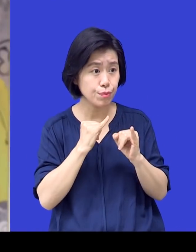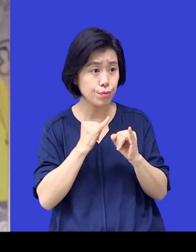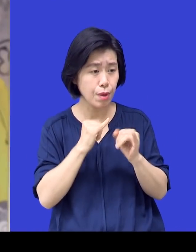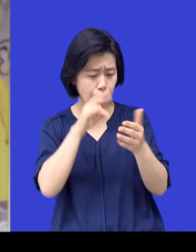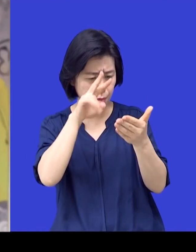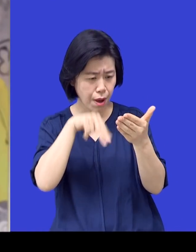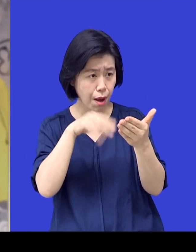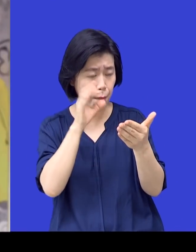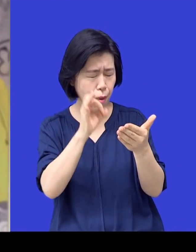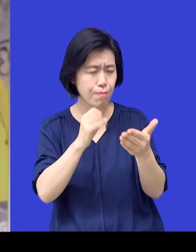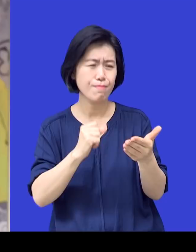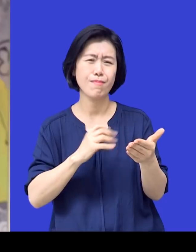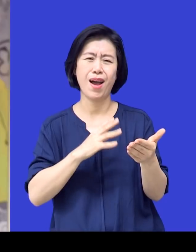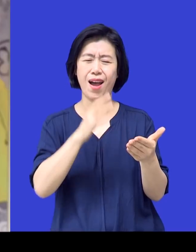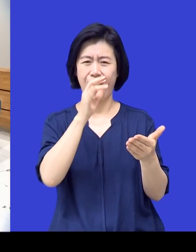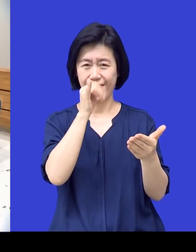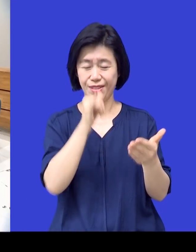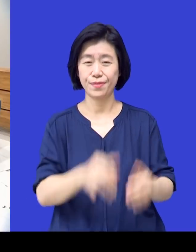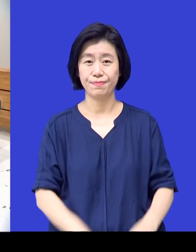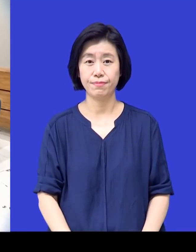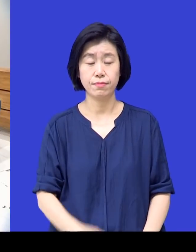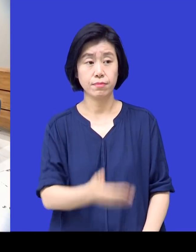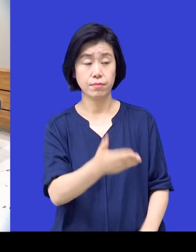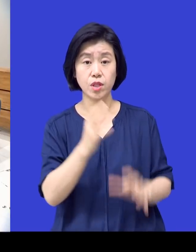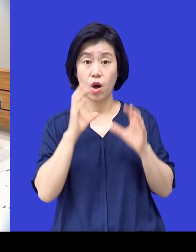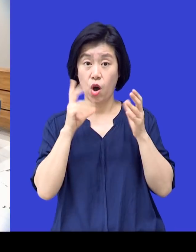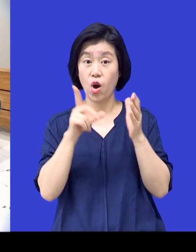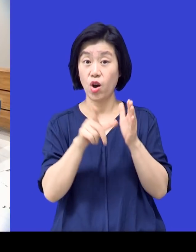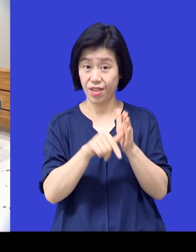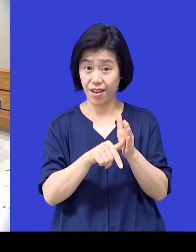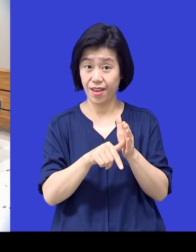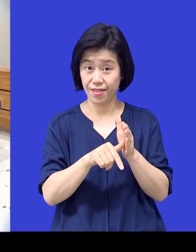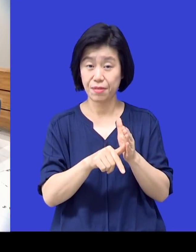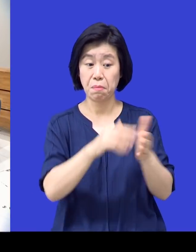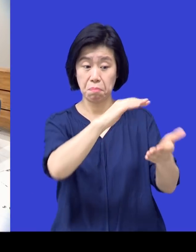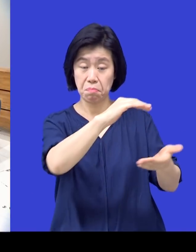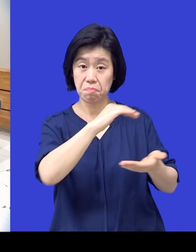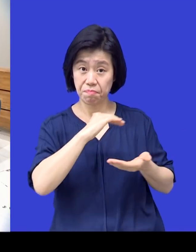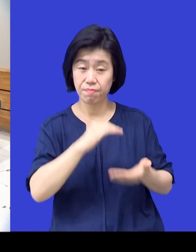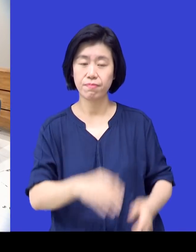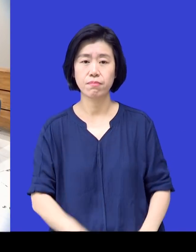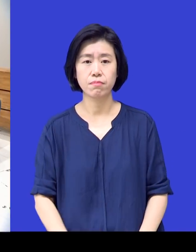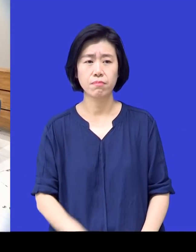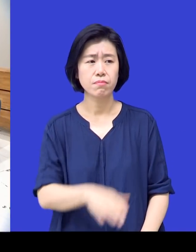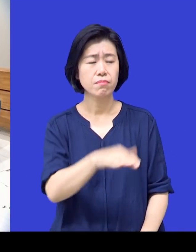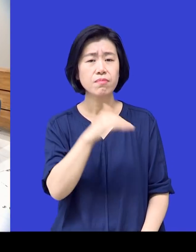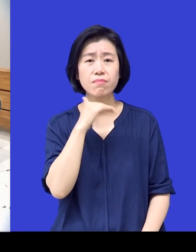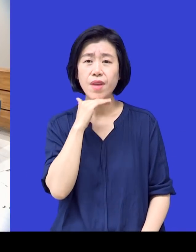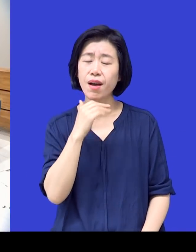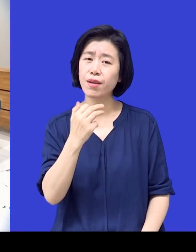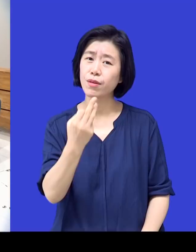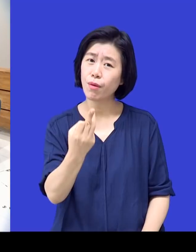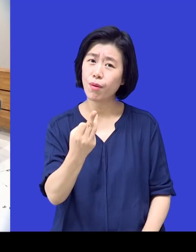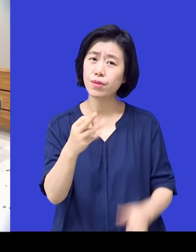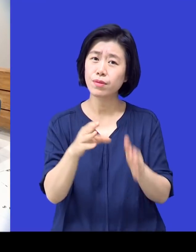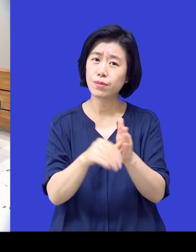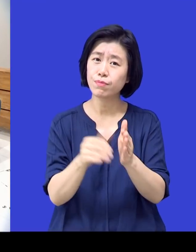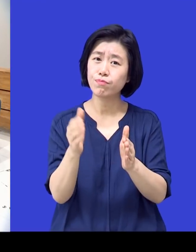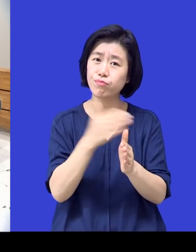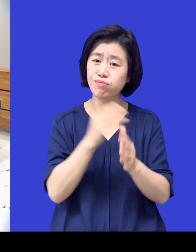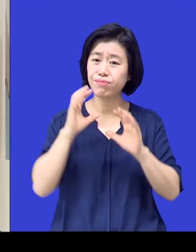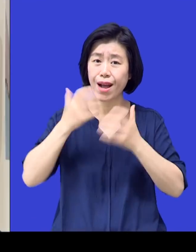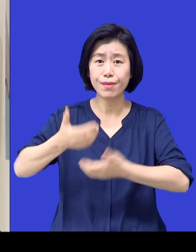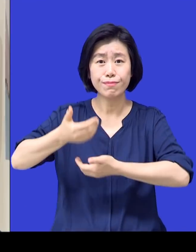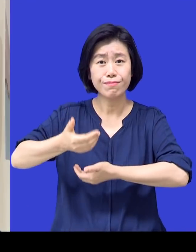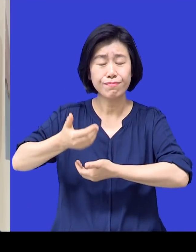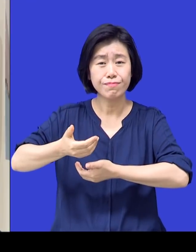시절 이야기부터 좀 나눠볼까 하는데 네. 13살 때부터 베이비시터 일을 하셨더라고요. 그 본인도 굉장히 어린 나이인데 어떻게 아이를 돌봤을까요? 예,